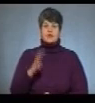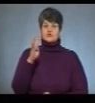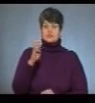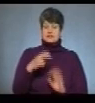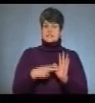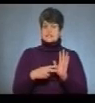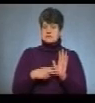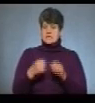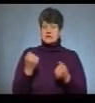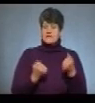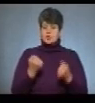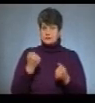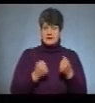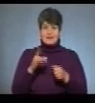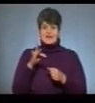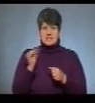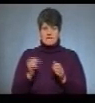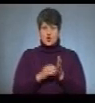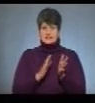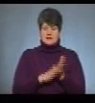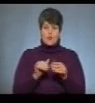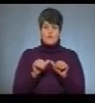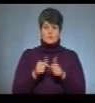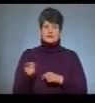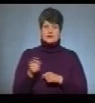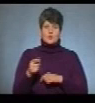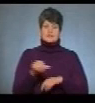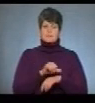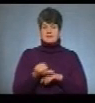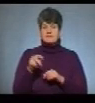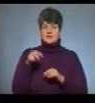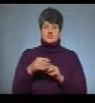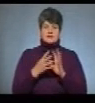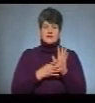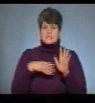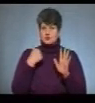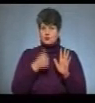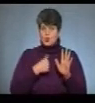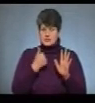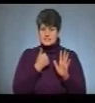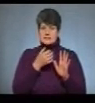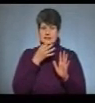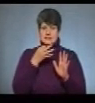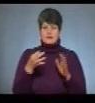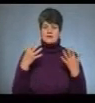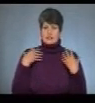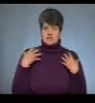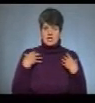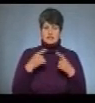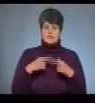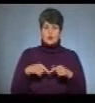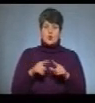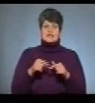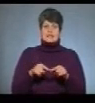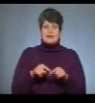Та 70 автомобілів на єврореєстрації оформила Тернопільська митниця у 2019 році, повідомив начальник відділу організації